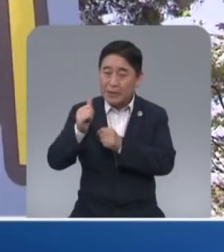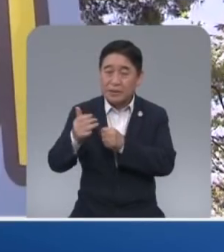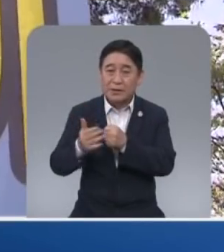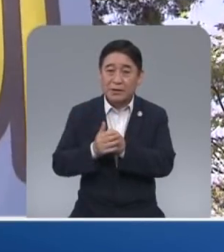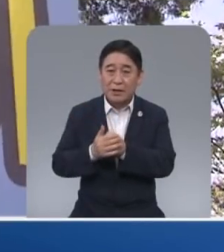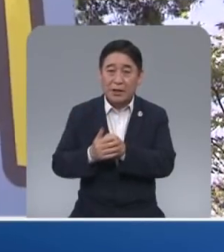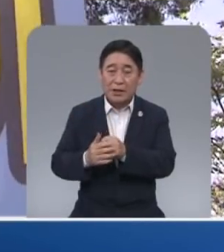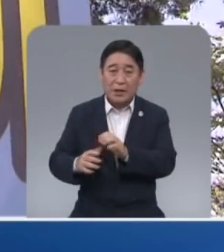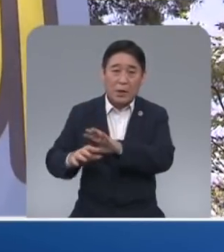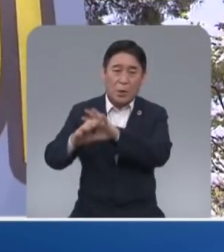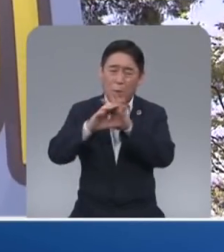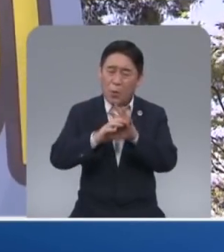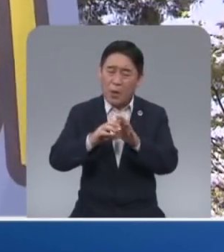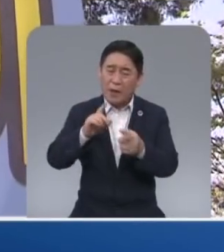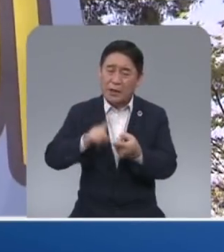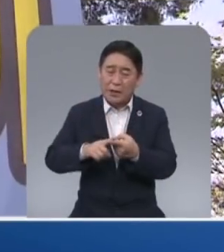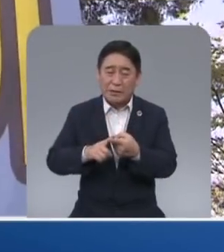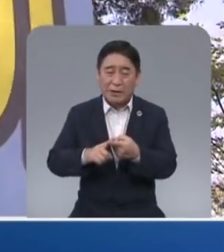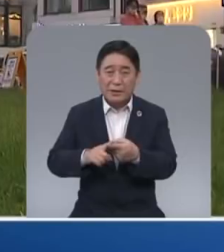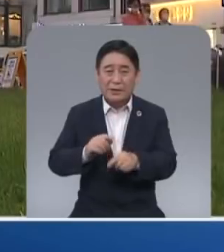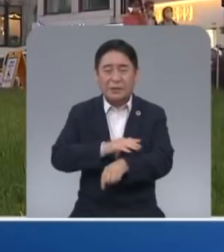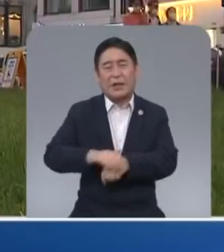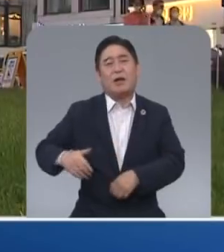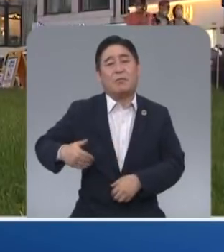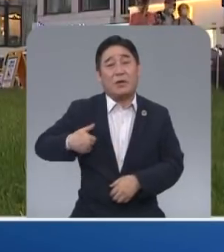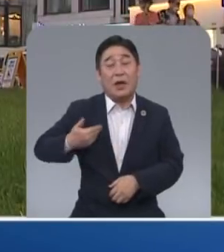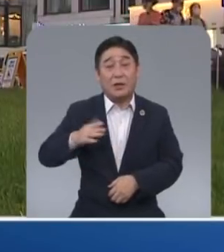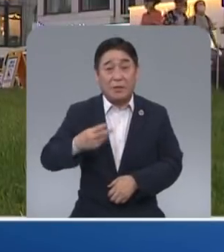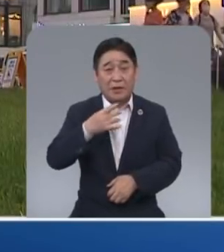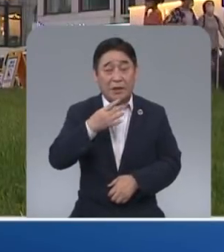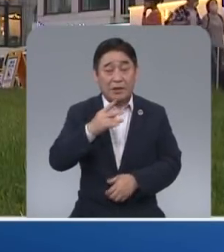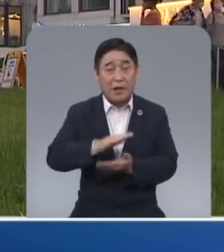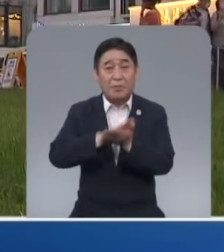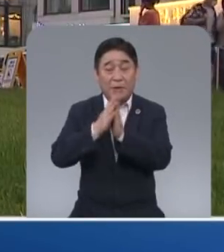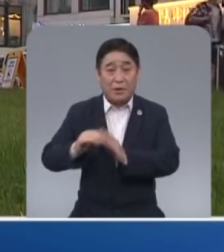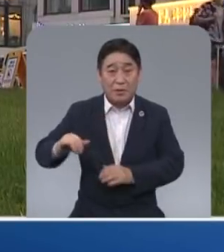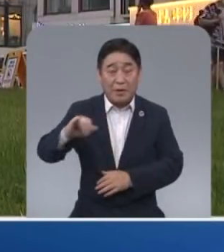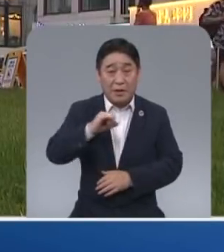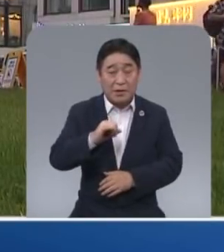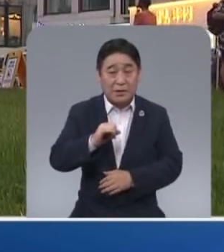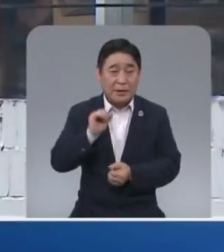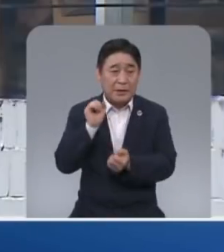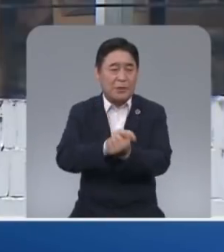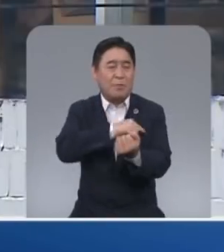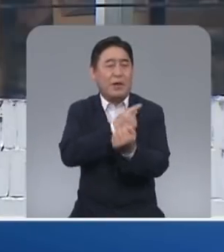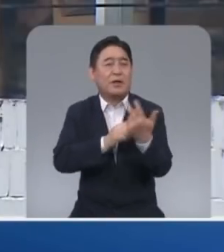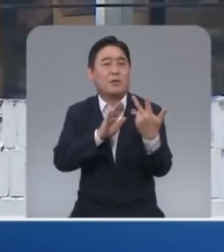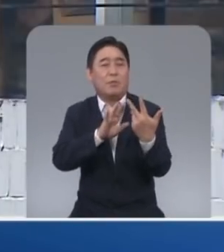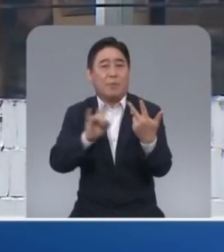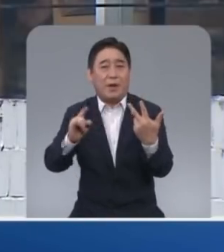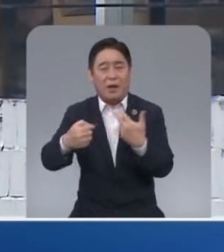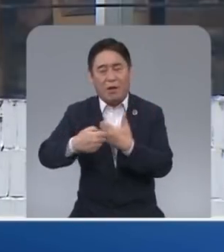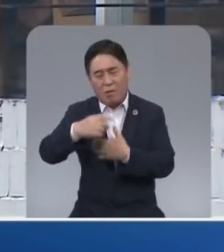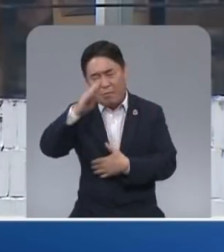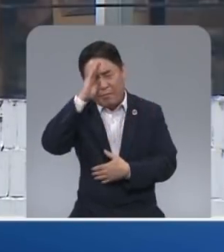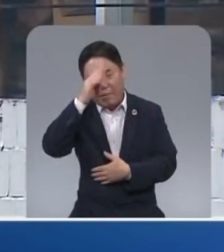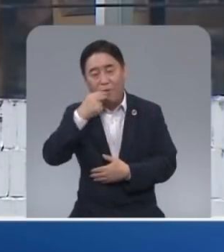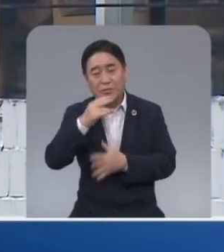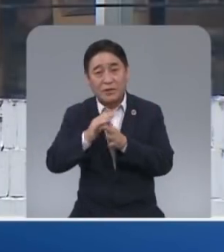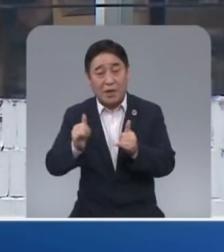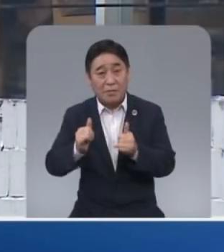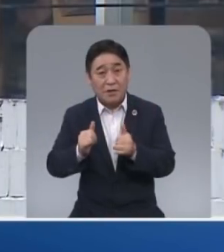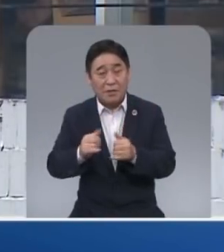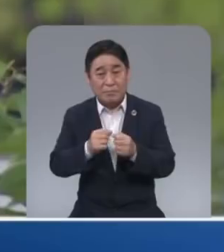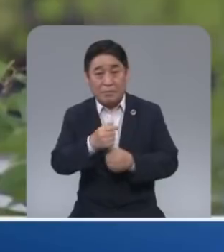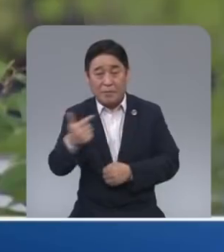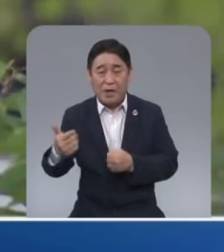대해서 잘 모르고 있었습니다. 그런데 최근 델타 변이를 보면 네. 전파력은 7배가량 세고요. 또 무증상도 상당히 많습니다.